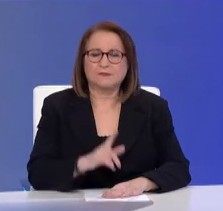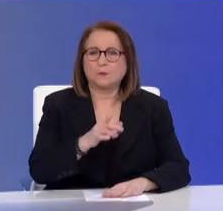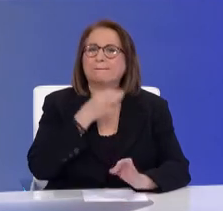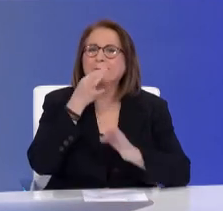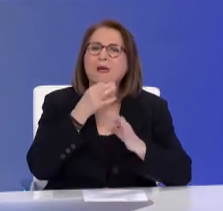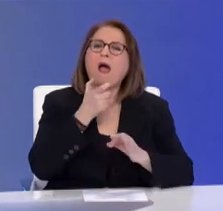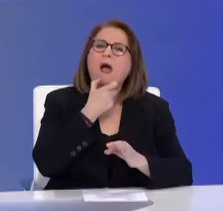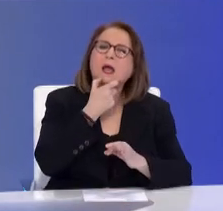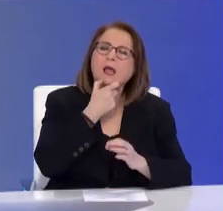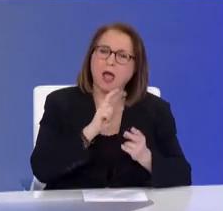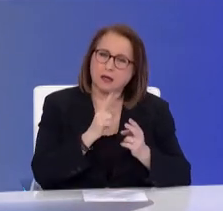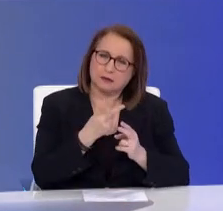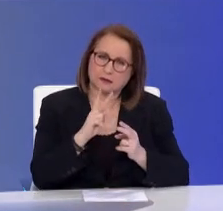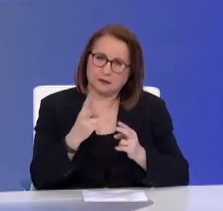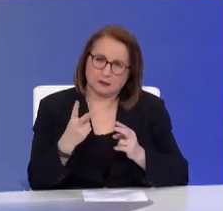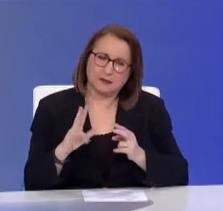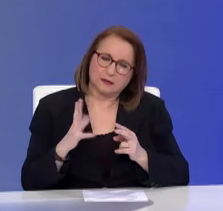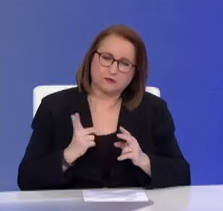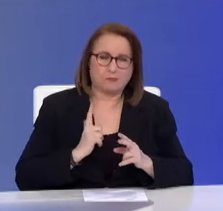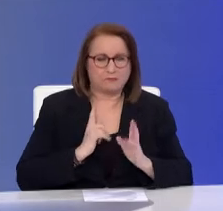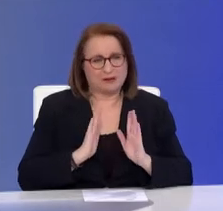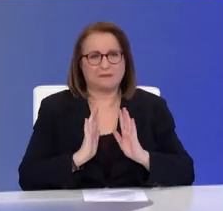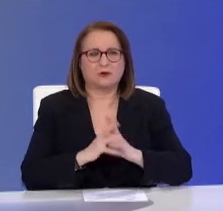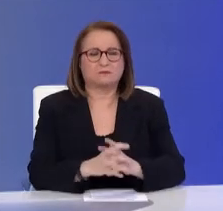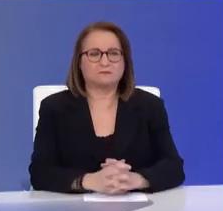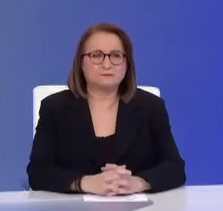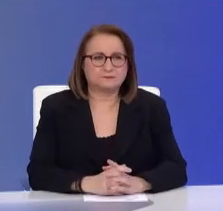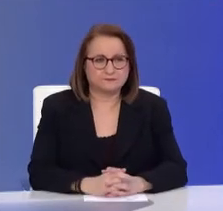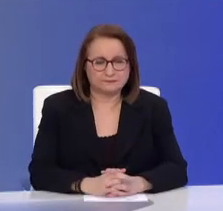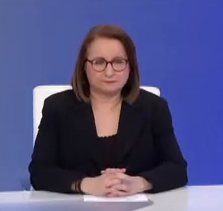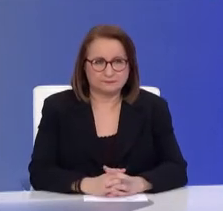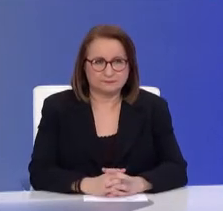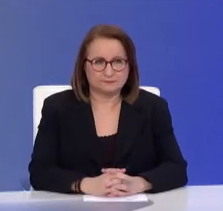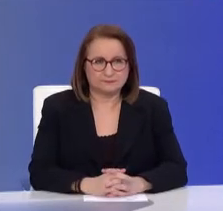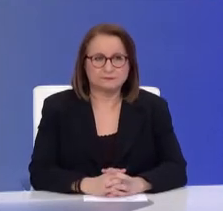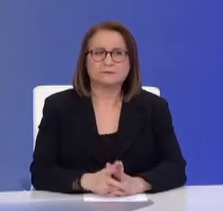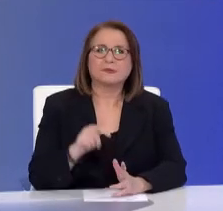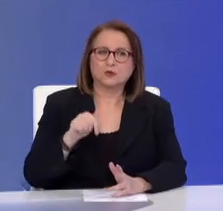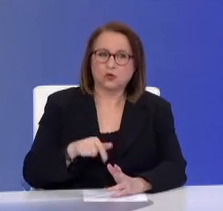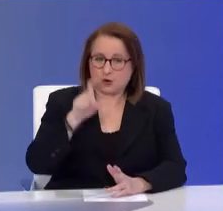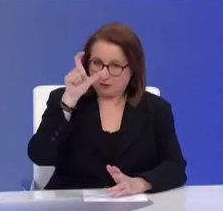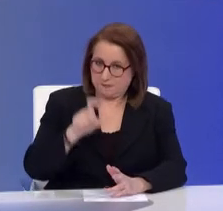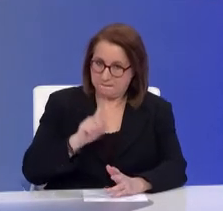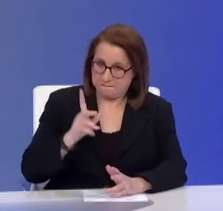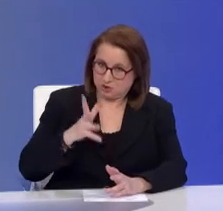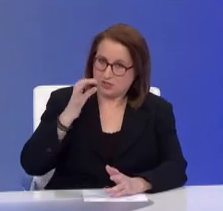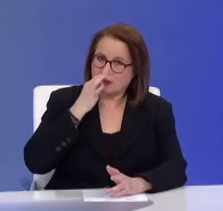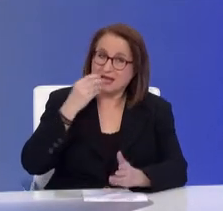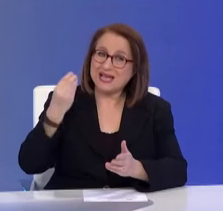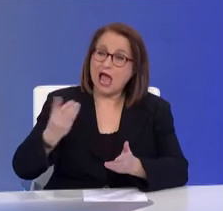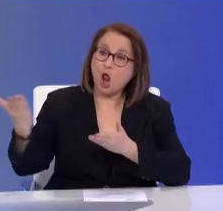να καλωσορίσει τον πρώτο βραβευθέντα, κύριο Τζον